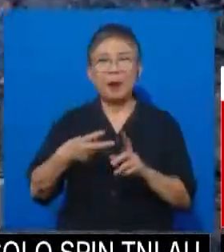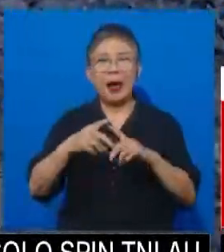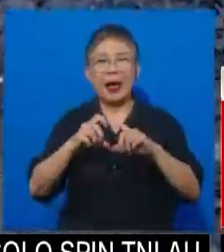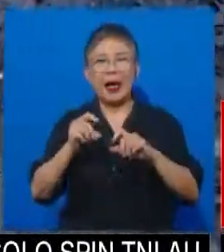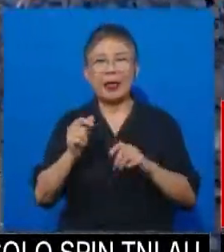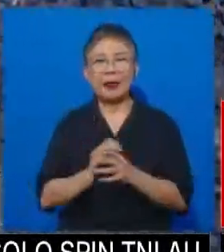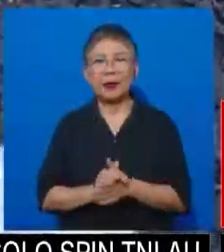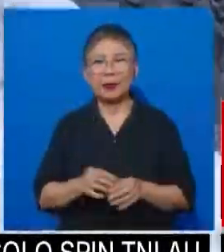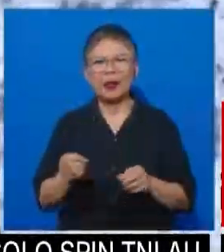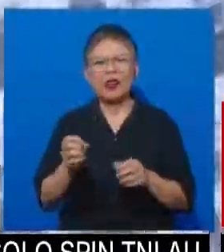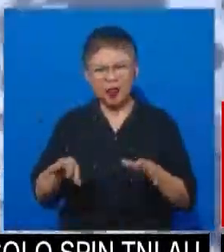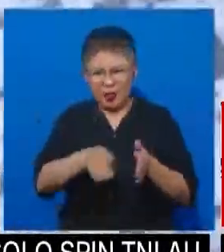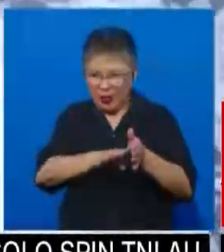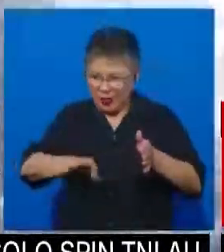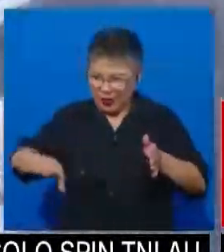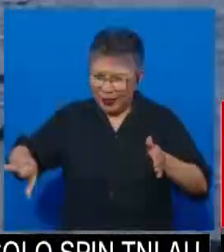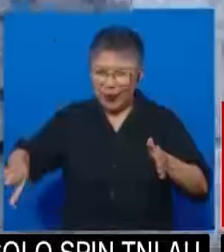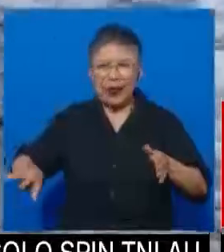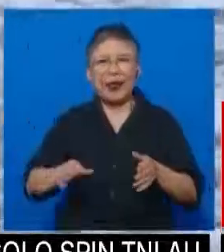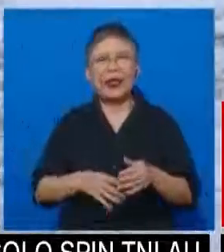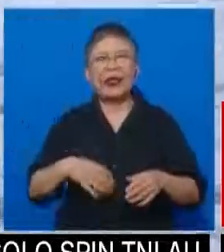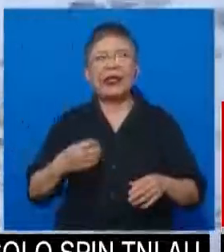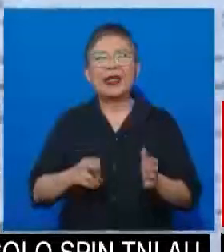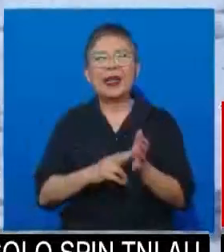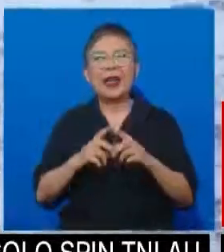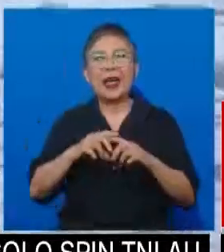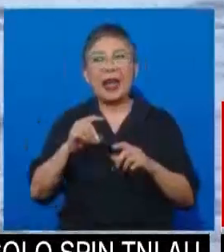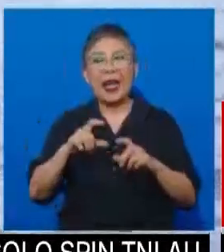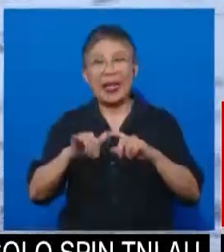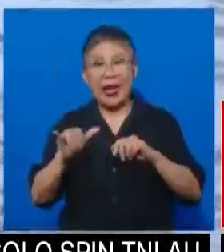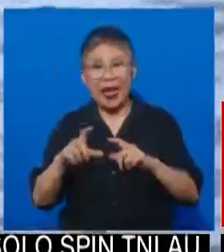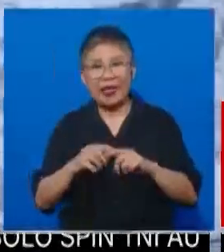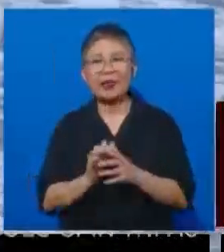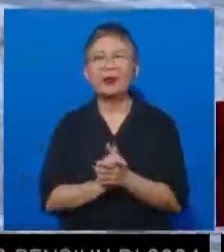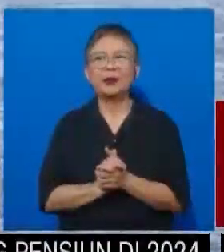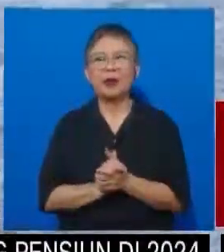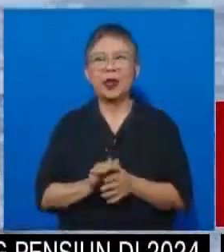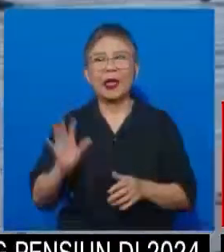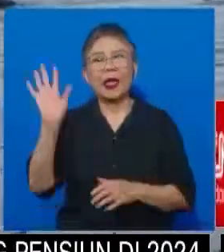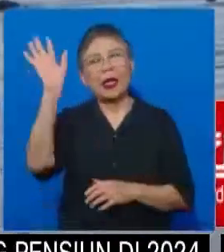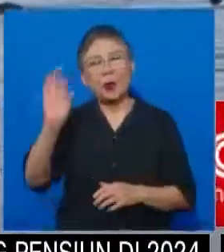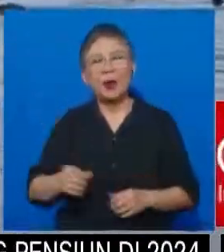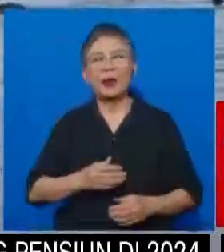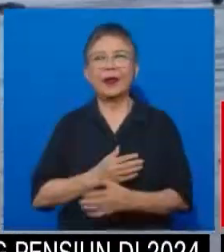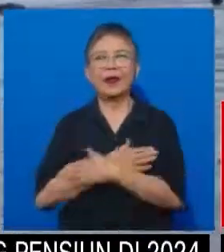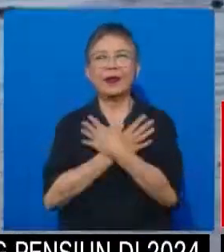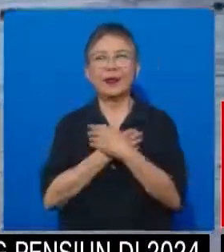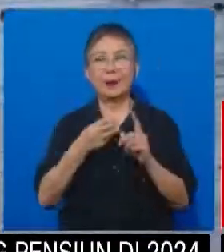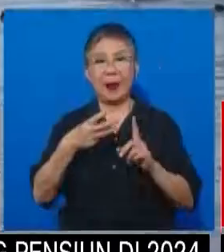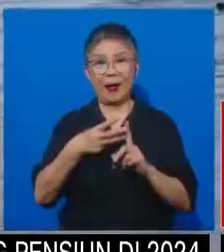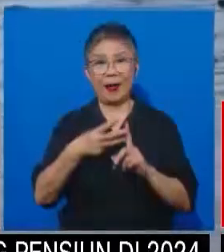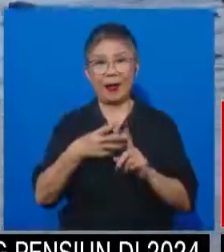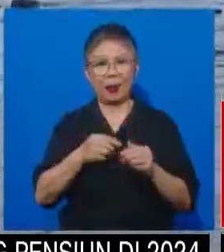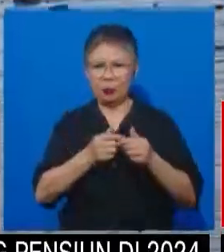bongkahan batu bara ini mencemari pantai-pantai desa Penaga Raya Kecamatan Merabo, Kabupaten Aceh Barat, Aceh sepanjang